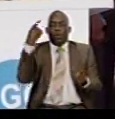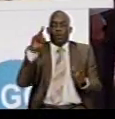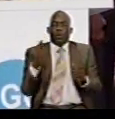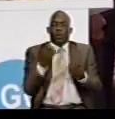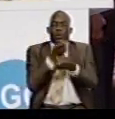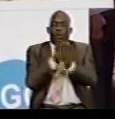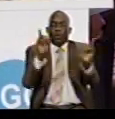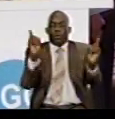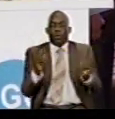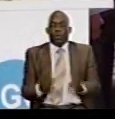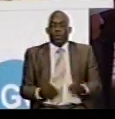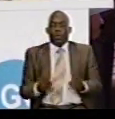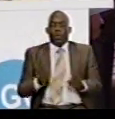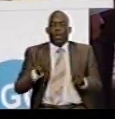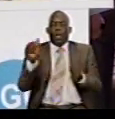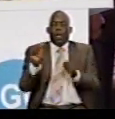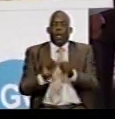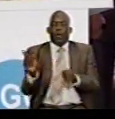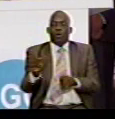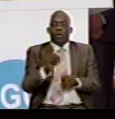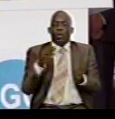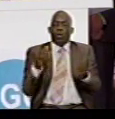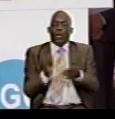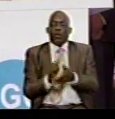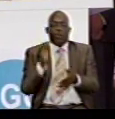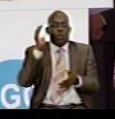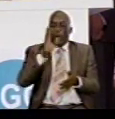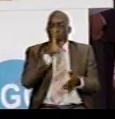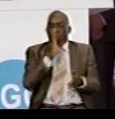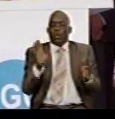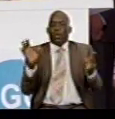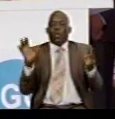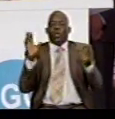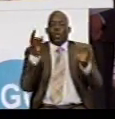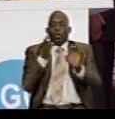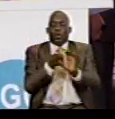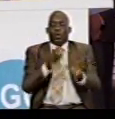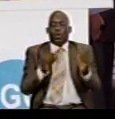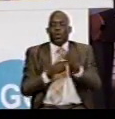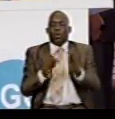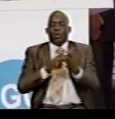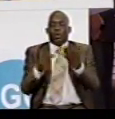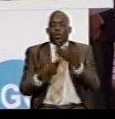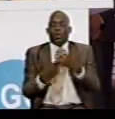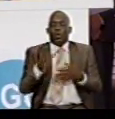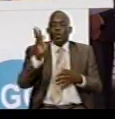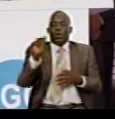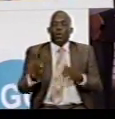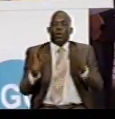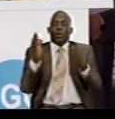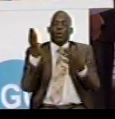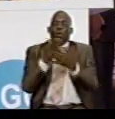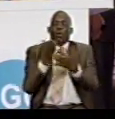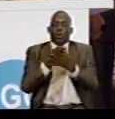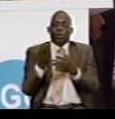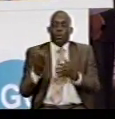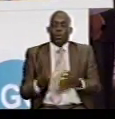la délivrance. Everywhere people of God are connected. Partout où le peuple de Dieu est connecté. No distraction. Pas de distraction.